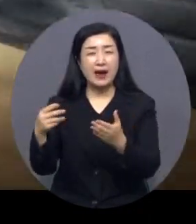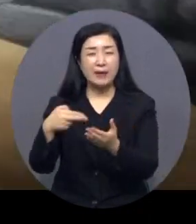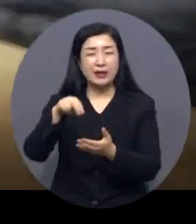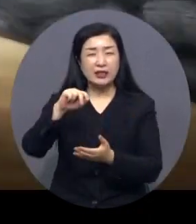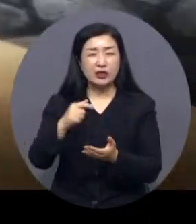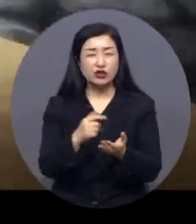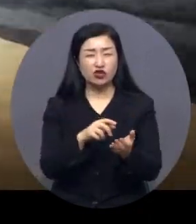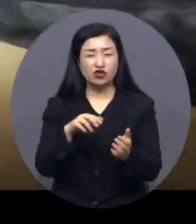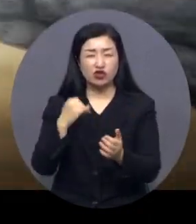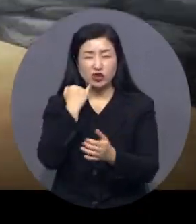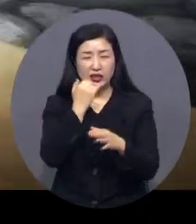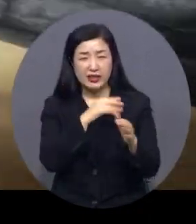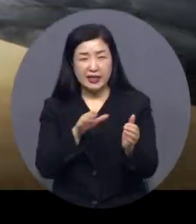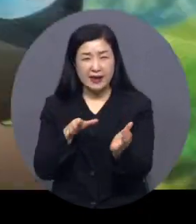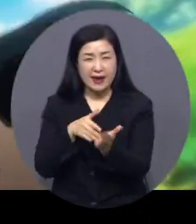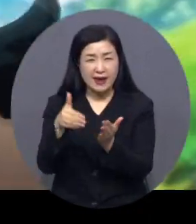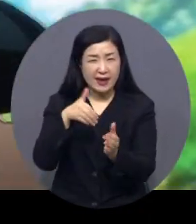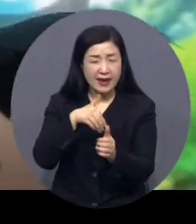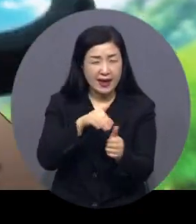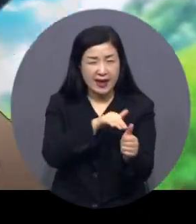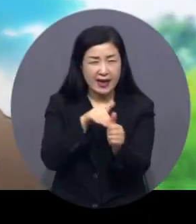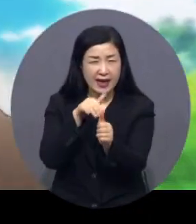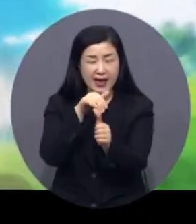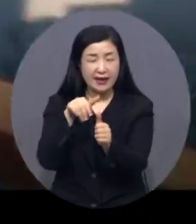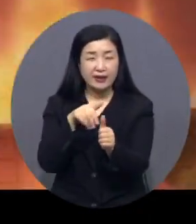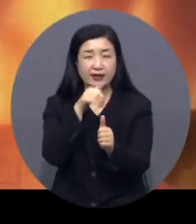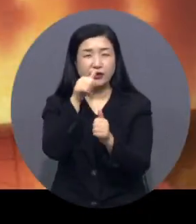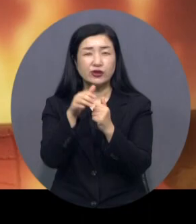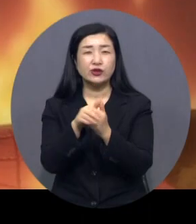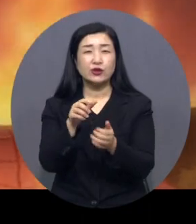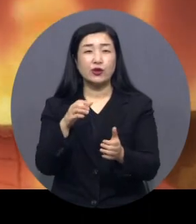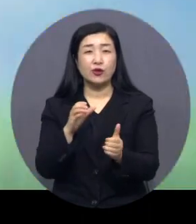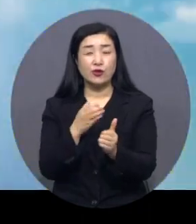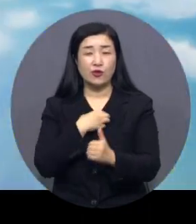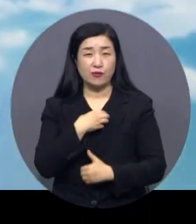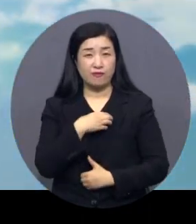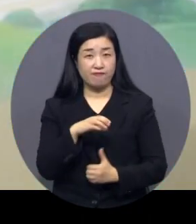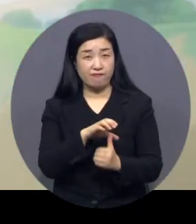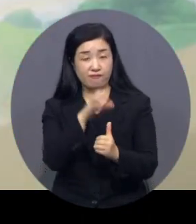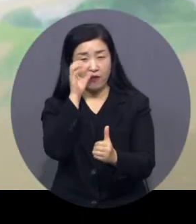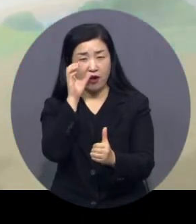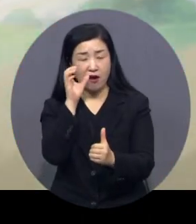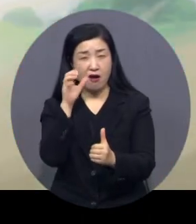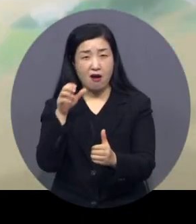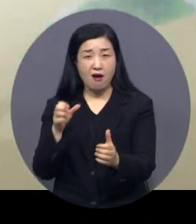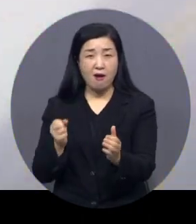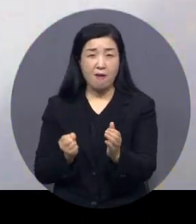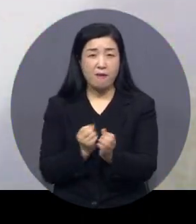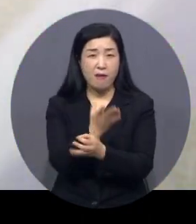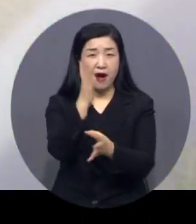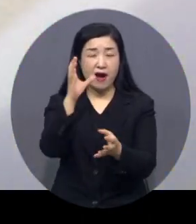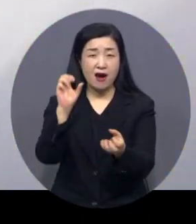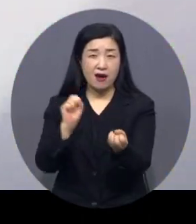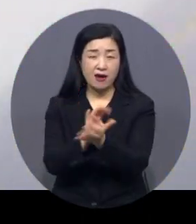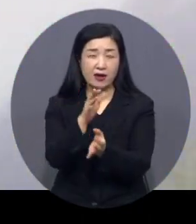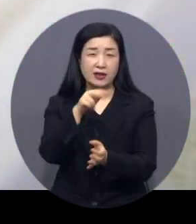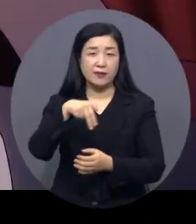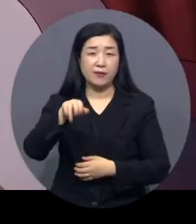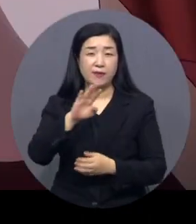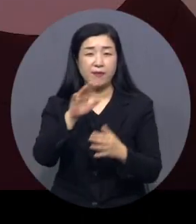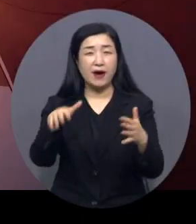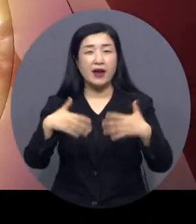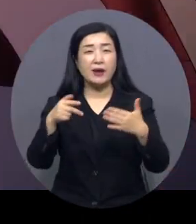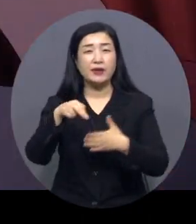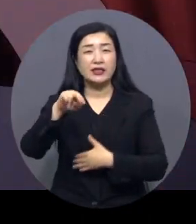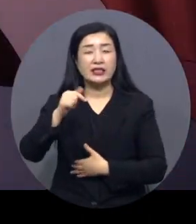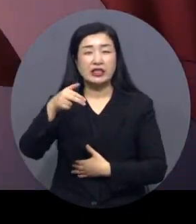해적들에게 쫓기던 중 유랑을 만나 위기에서 벗어납니다. 세상을 파괴할 힘을 가진 바람의 신주를 얻기 위해